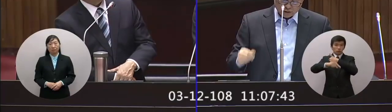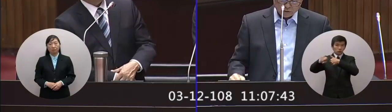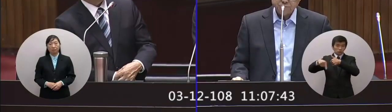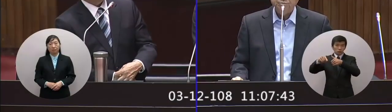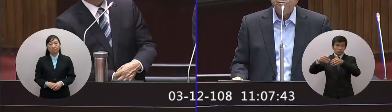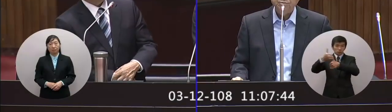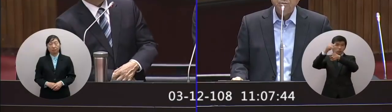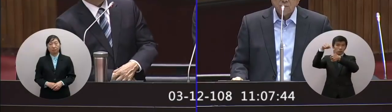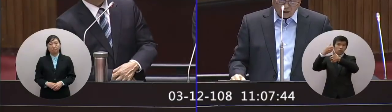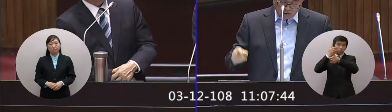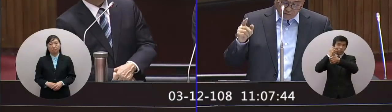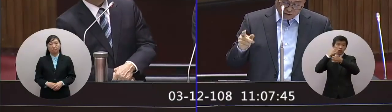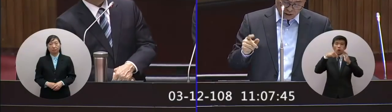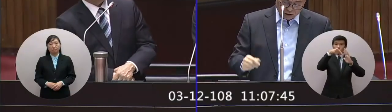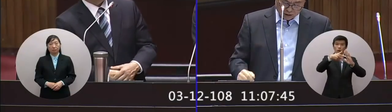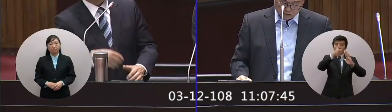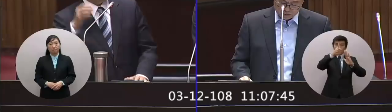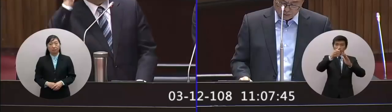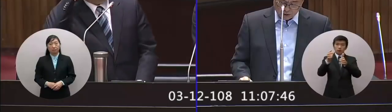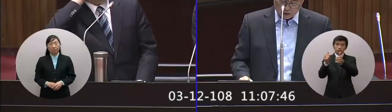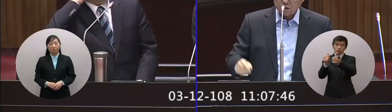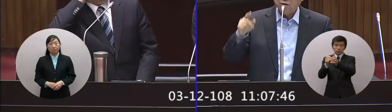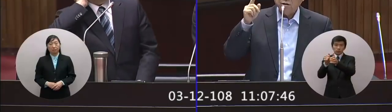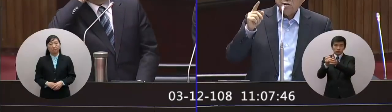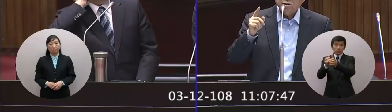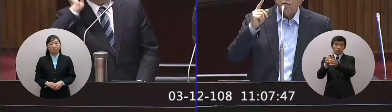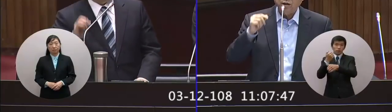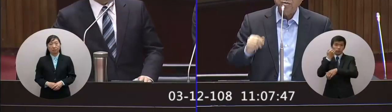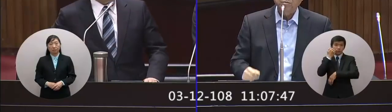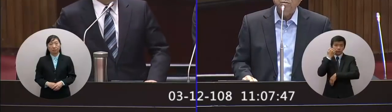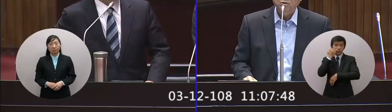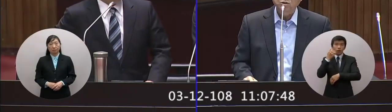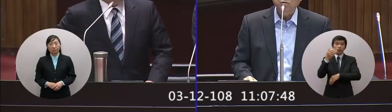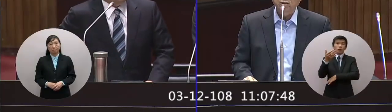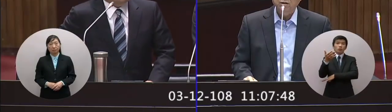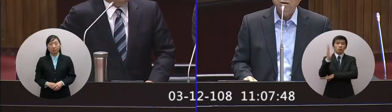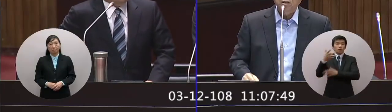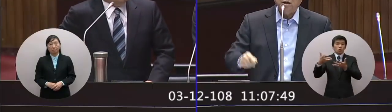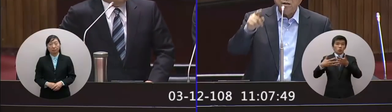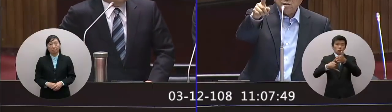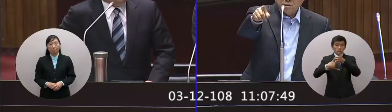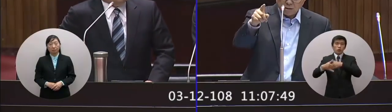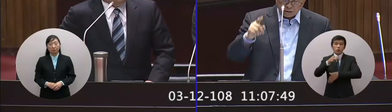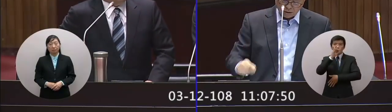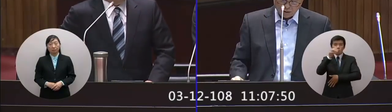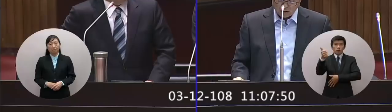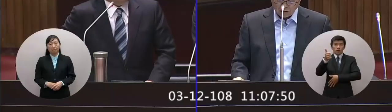召集人是院长，副召集人是政委吴政委